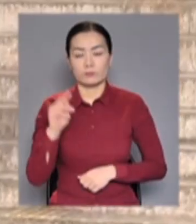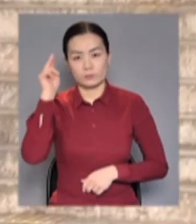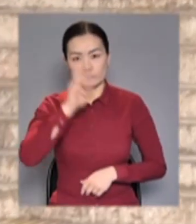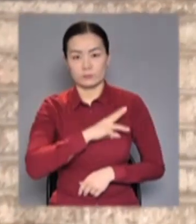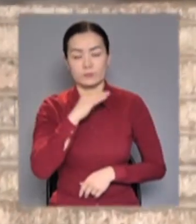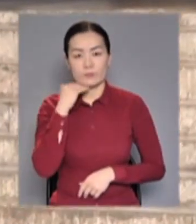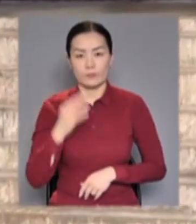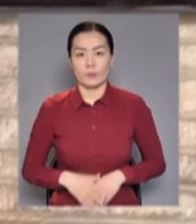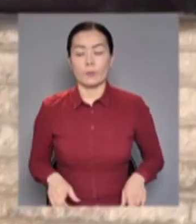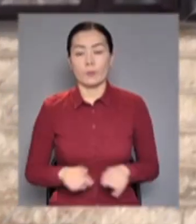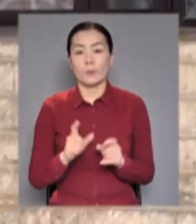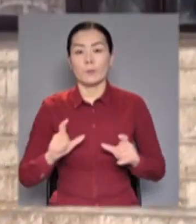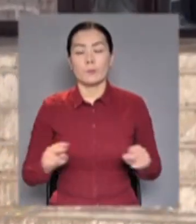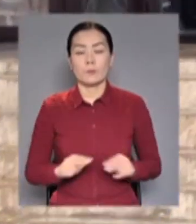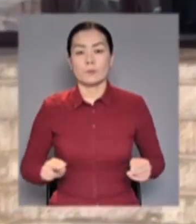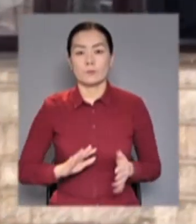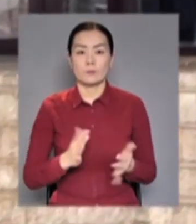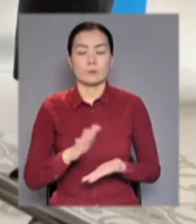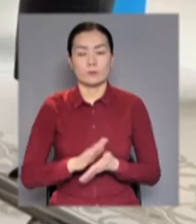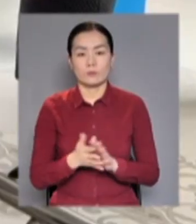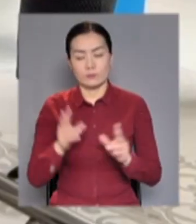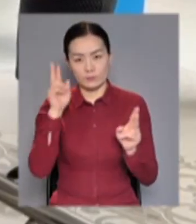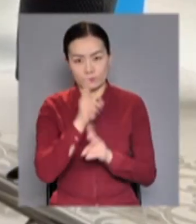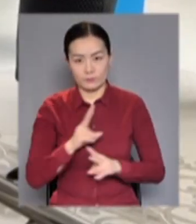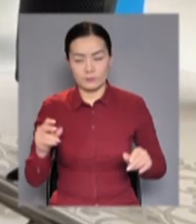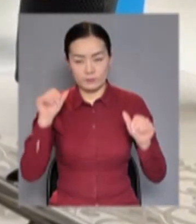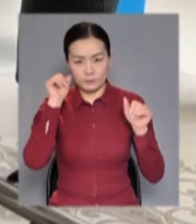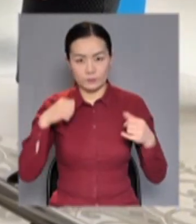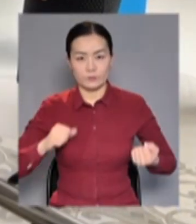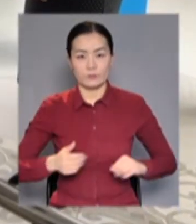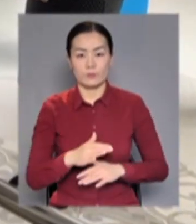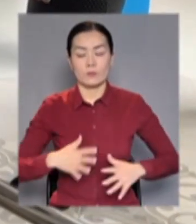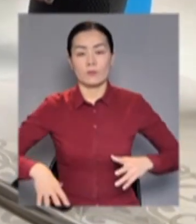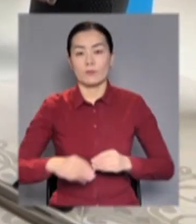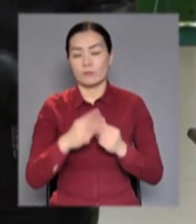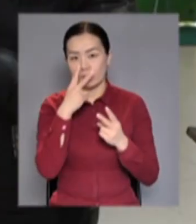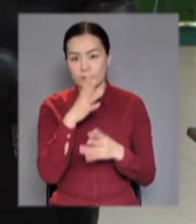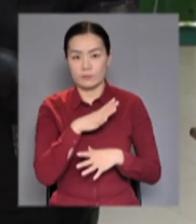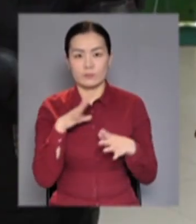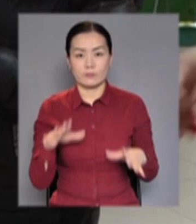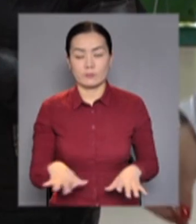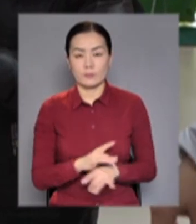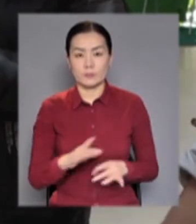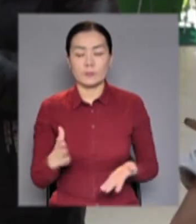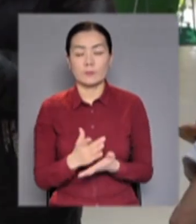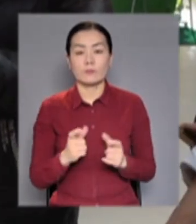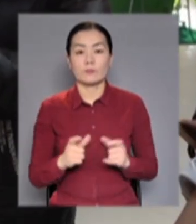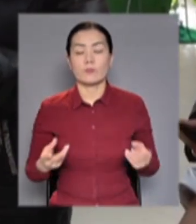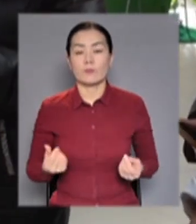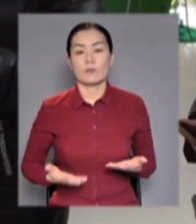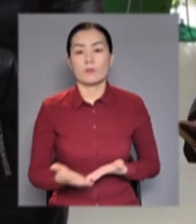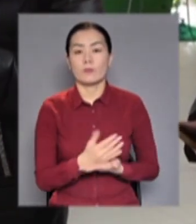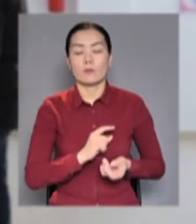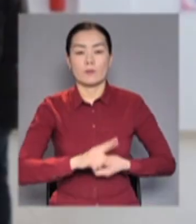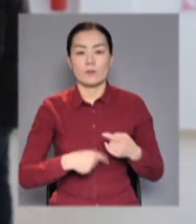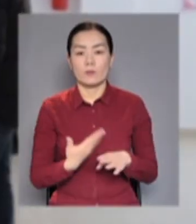қалды. Алайда сынып жетекшісі оқиғадан бейхабармын, қысым көрсеткен оқушыларды көрмедім деп отыр. Мектепте ақша жинау